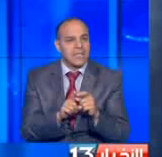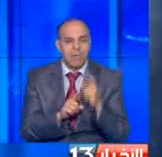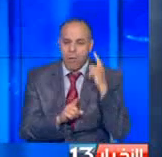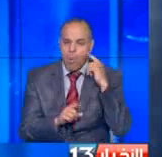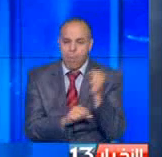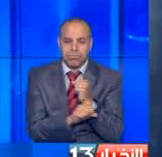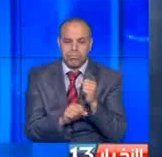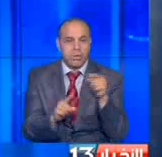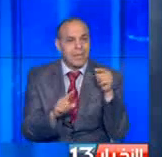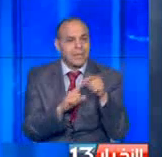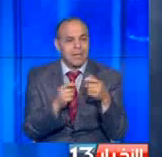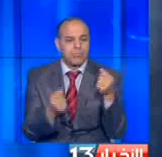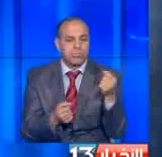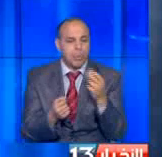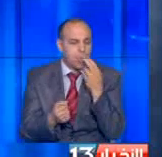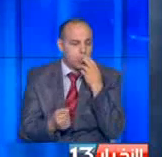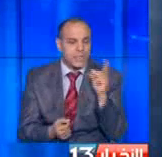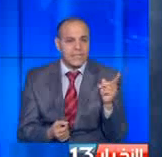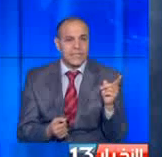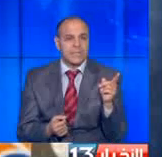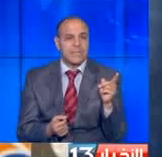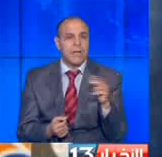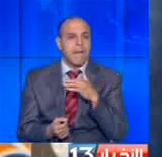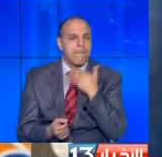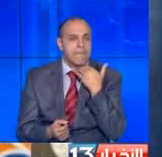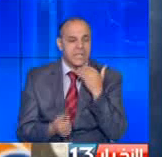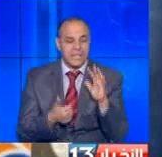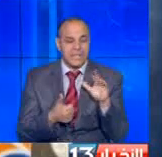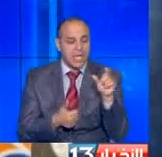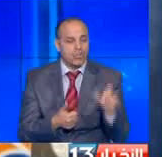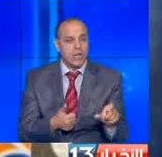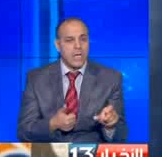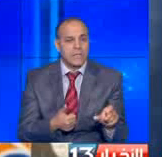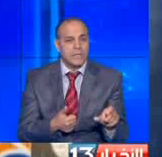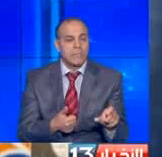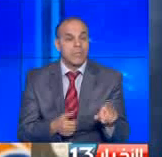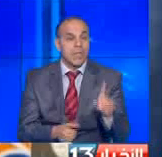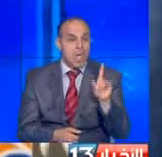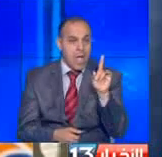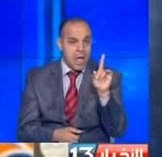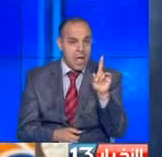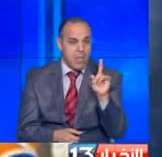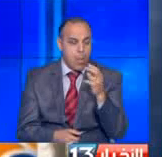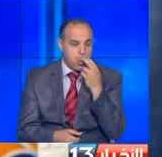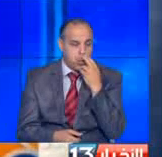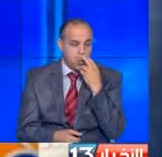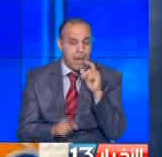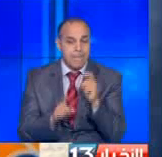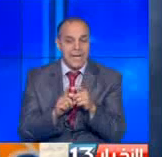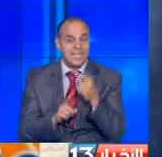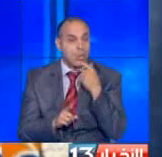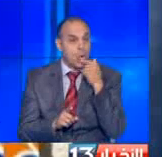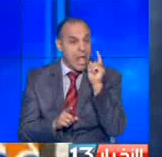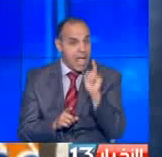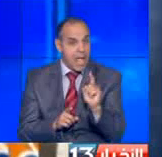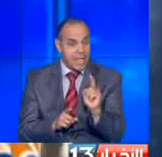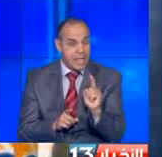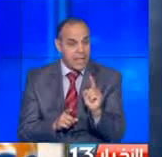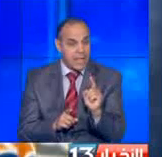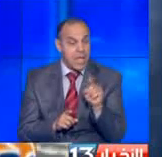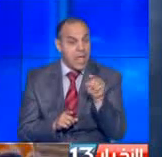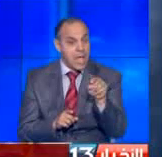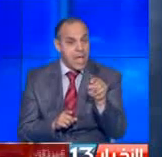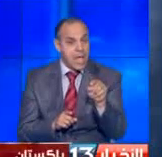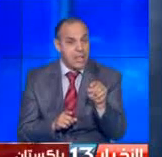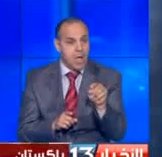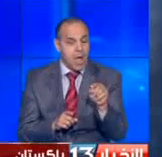الاستهداف شاحنه شرطه الى مقتل سته اشخاص على الاقل قالت الشرطه الباكستانيه انها كان انها